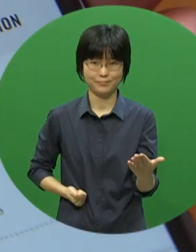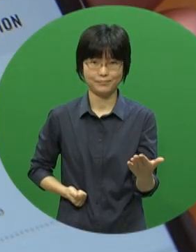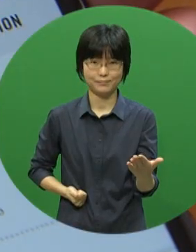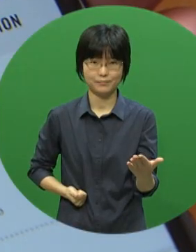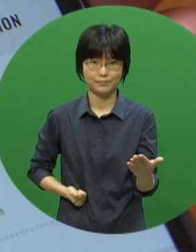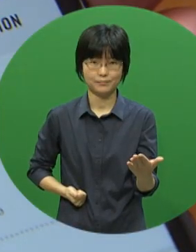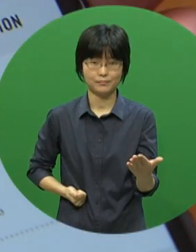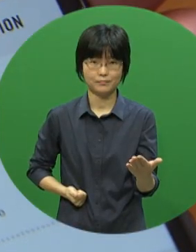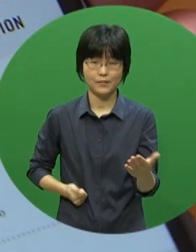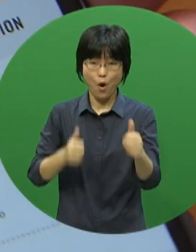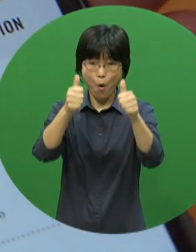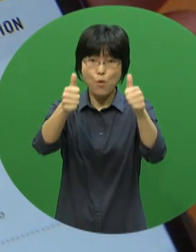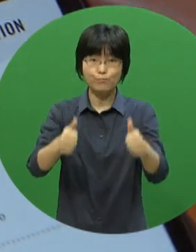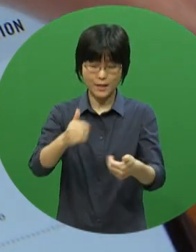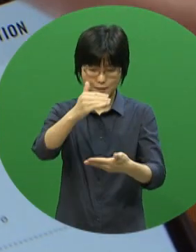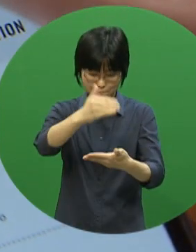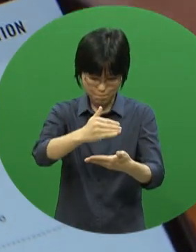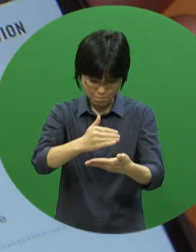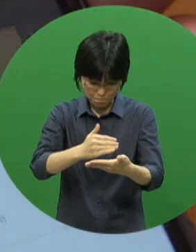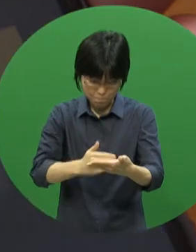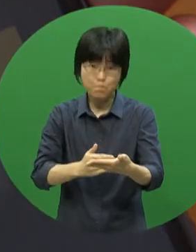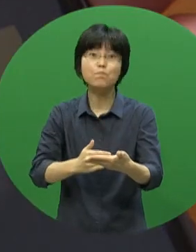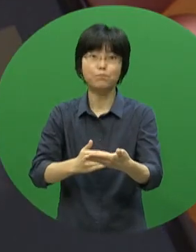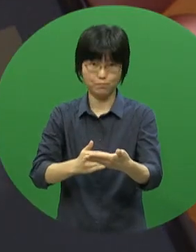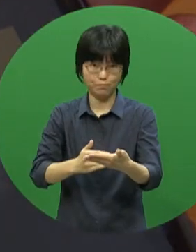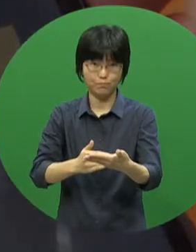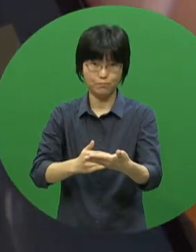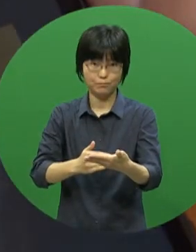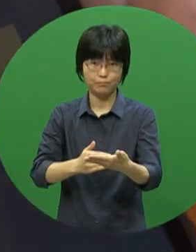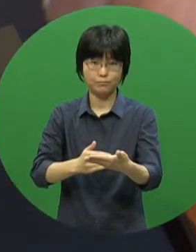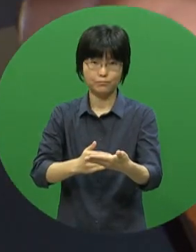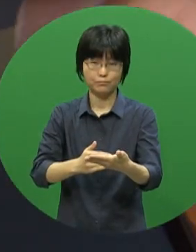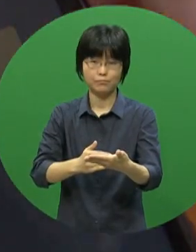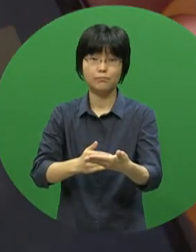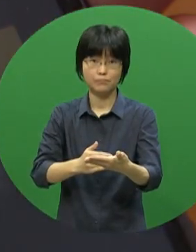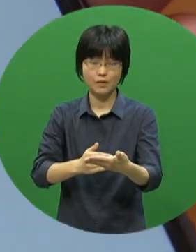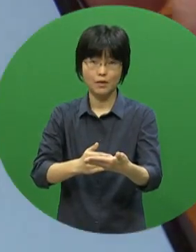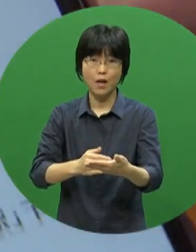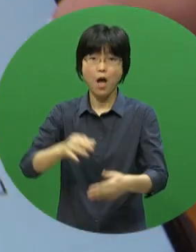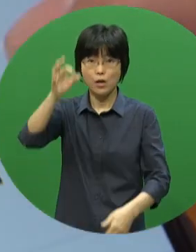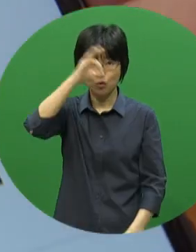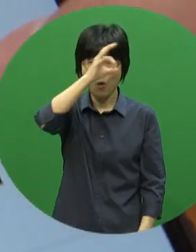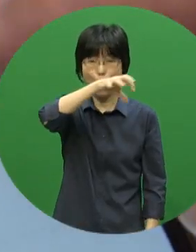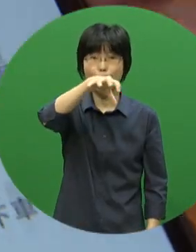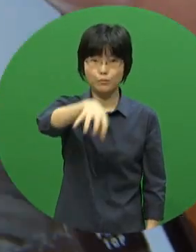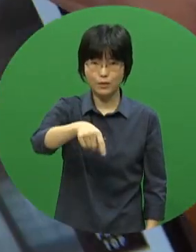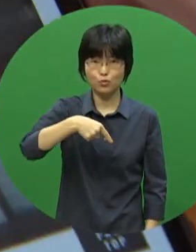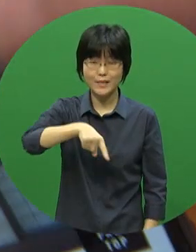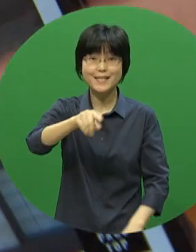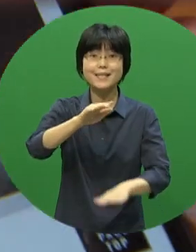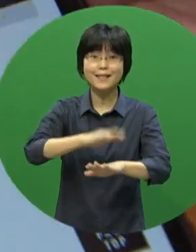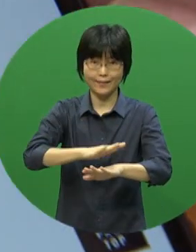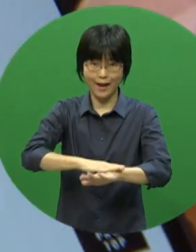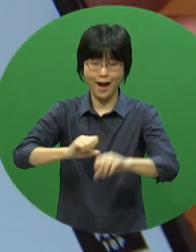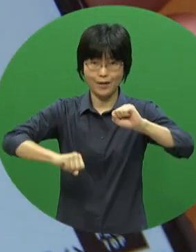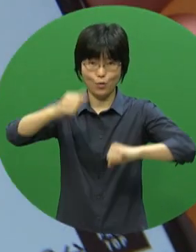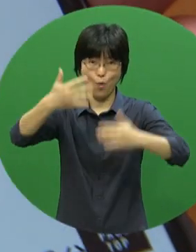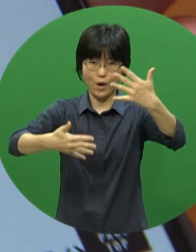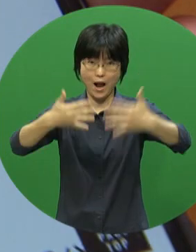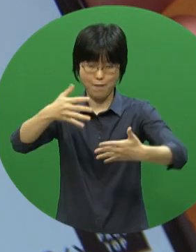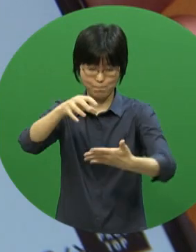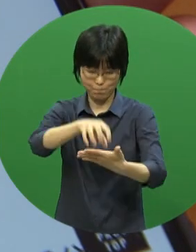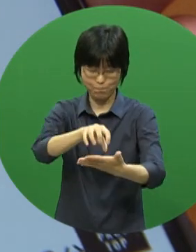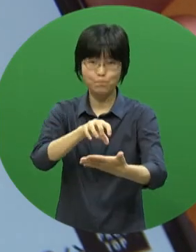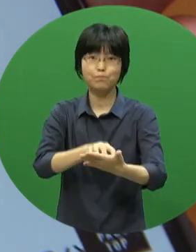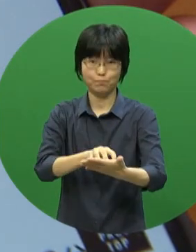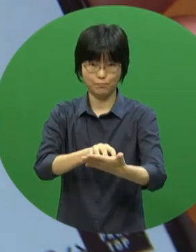実はホームページもコンテンツがたくさん。眺望スペースへのアクセスを紹介する動画がアップされています